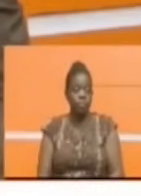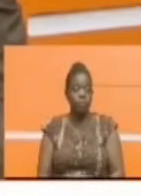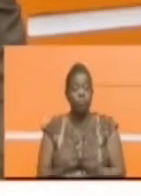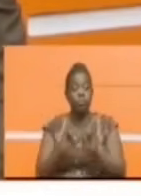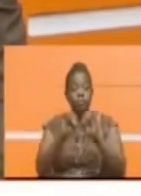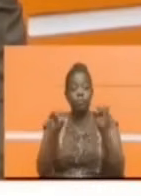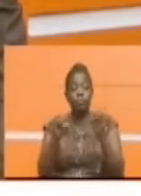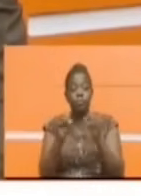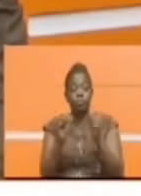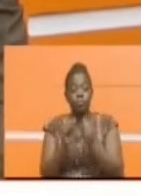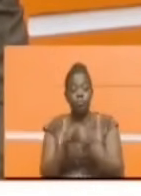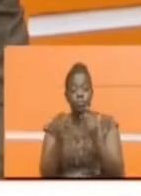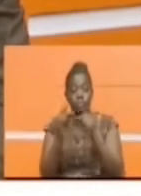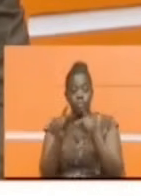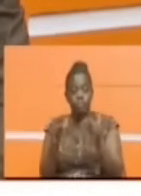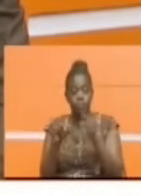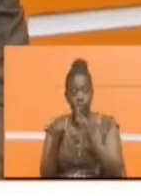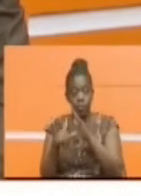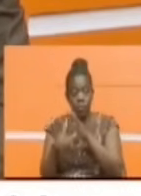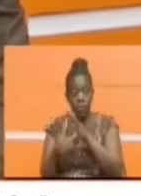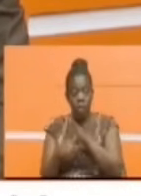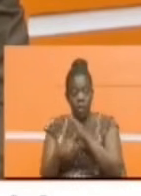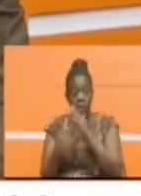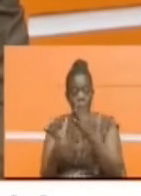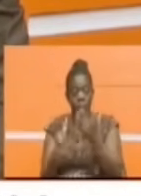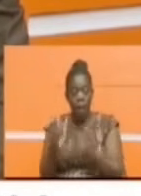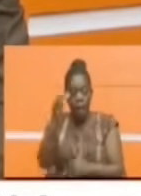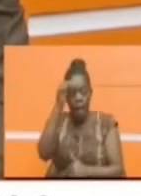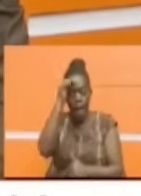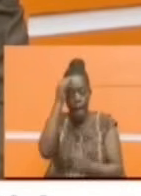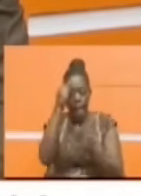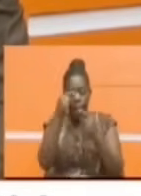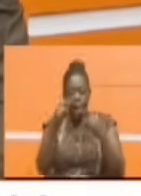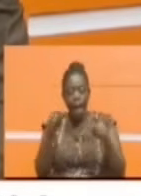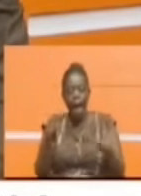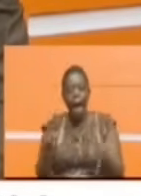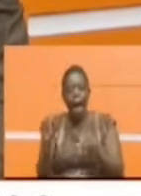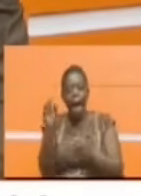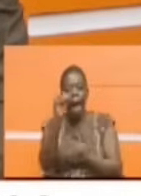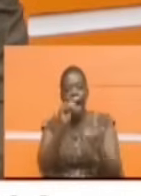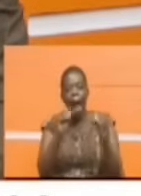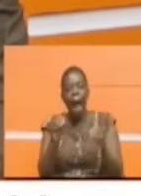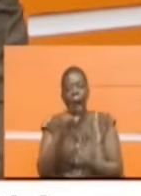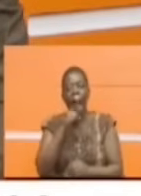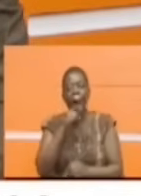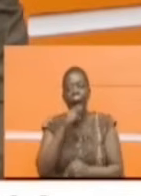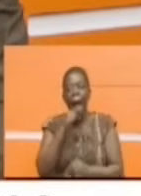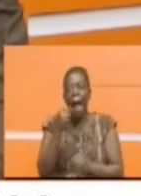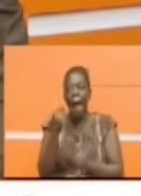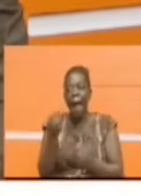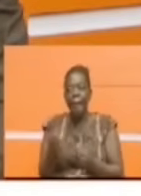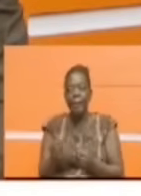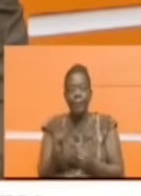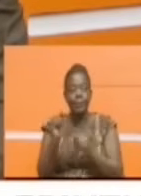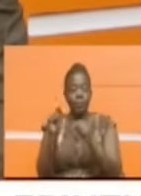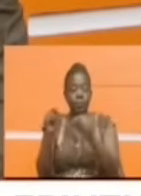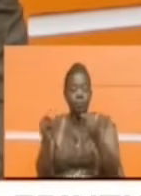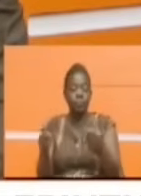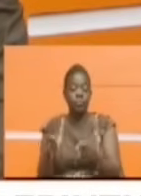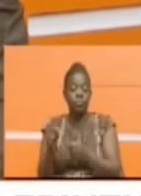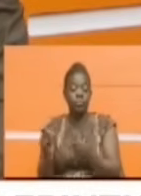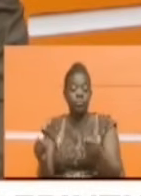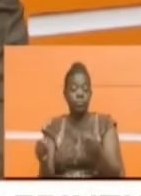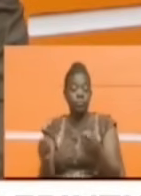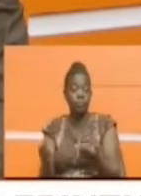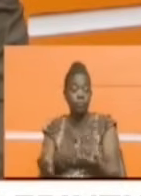Gataliko nfufu munnaffe tugatandise n'ensonga eza poliisi etandise omuyiggo ogw'omusajja agenze ku buko n'abomola